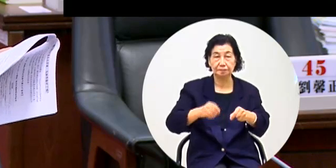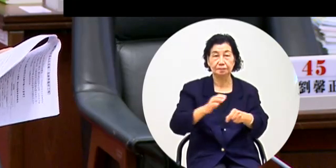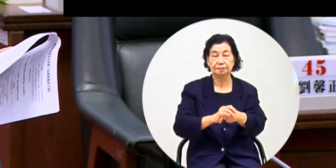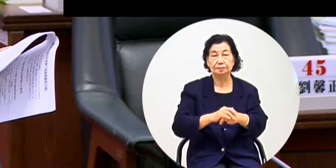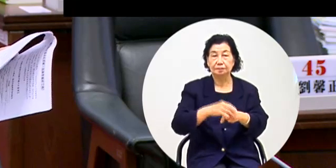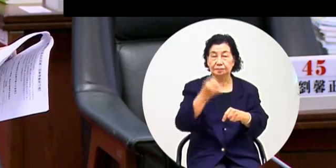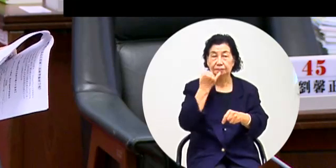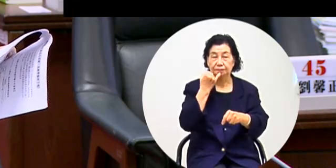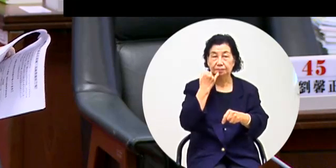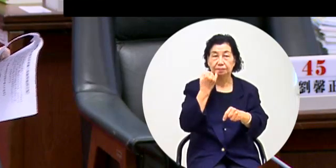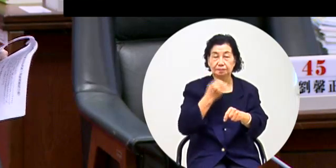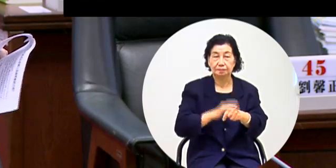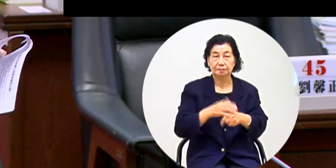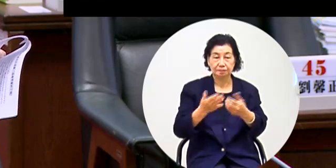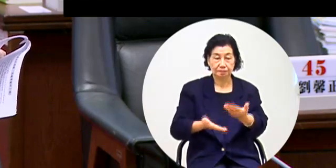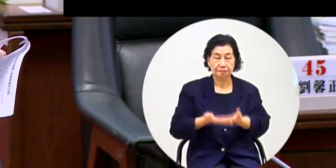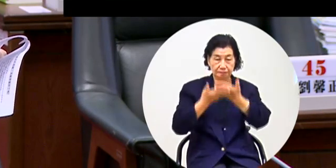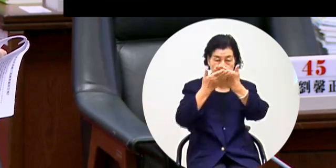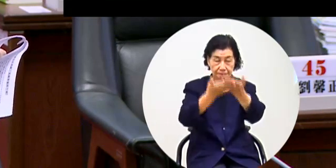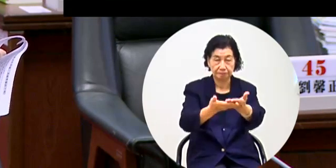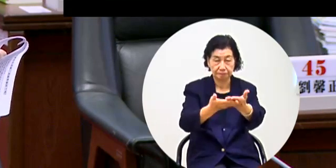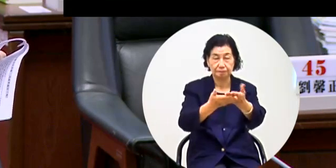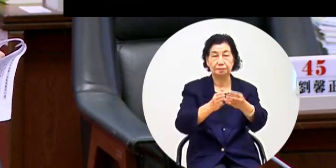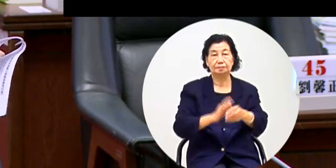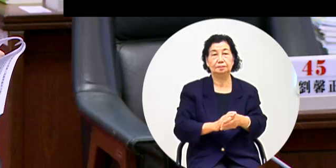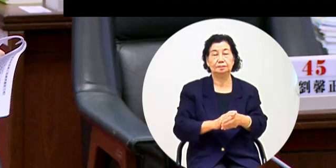有的团体、学者、相关人士、